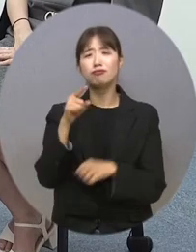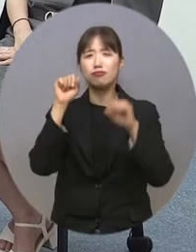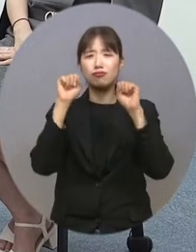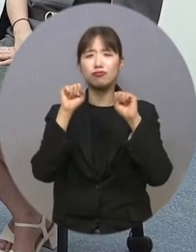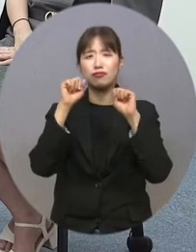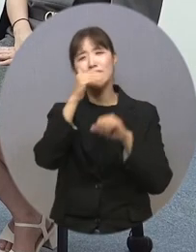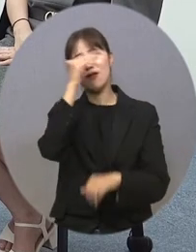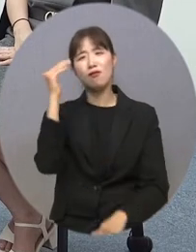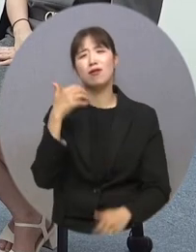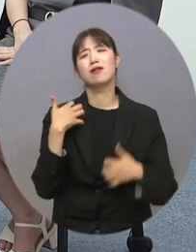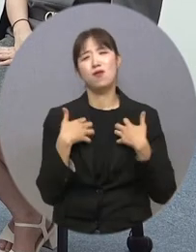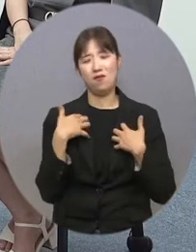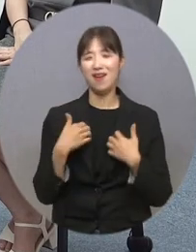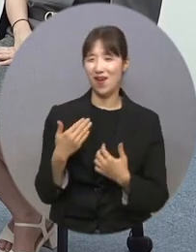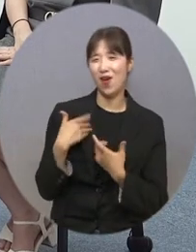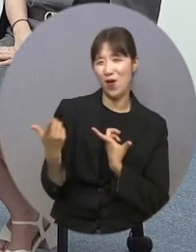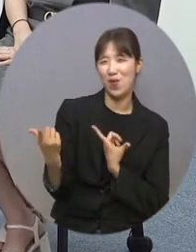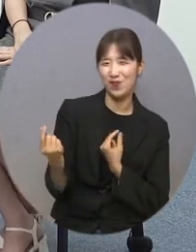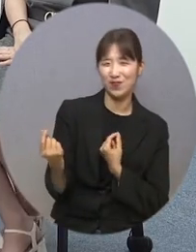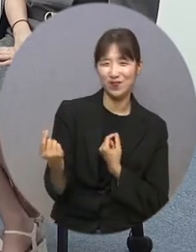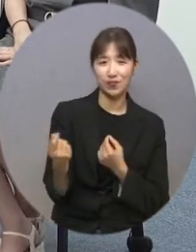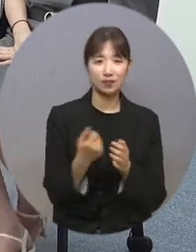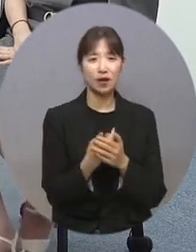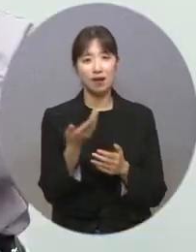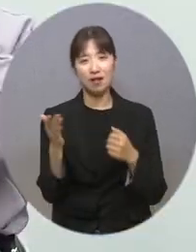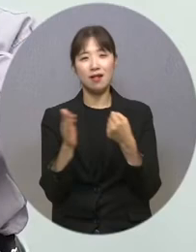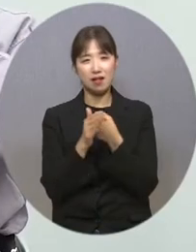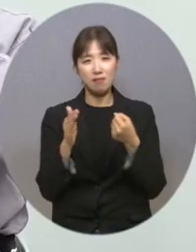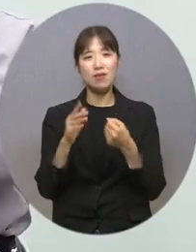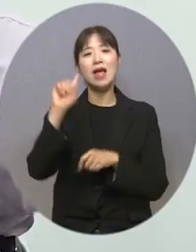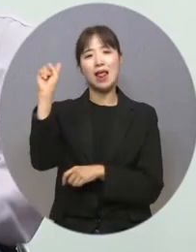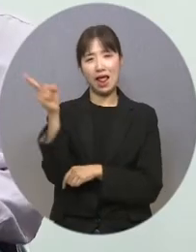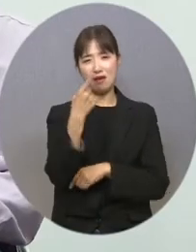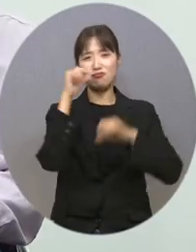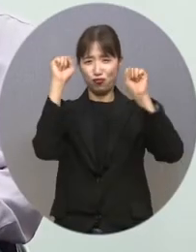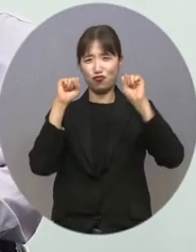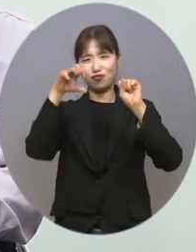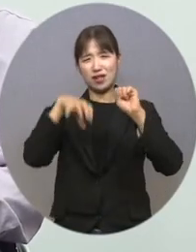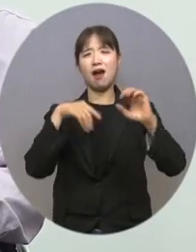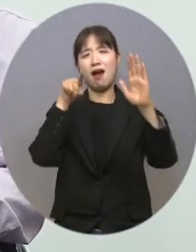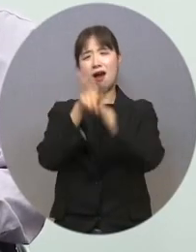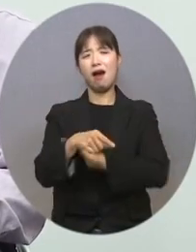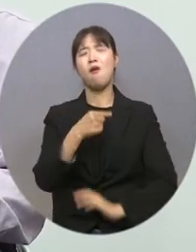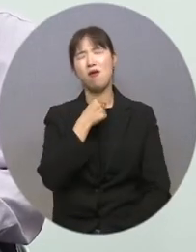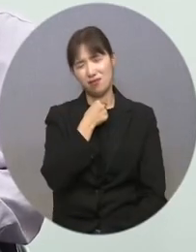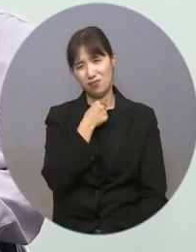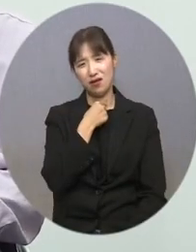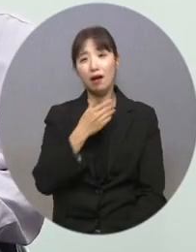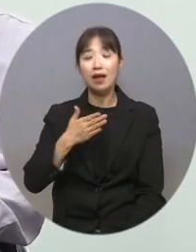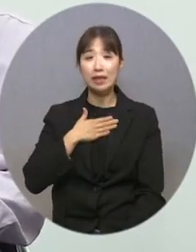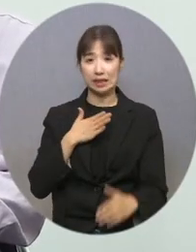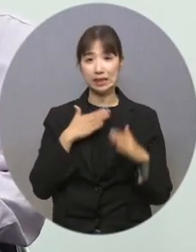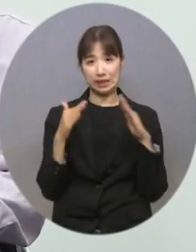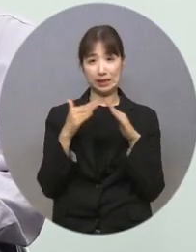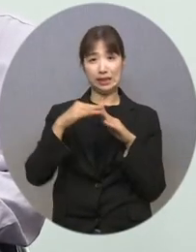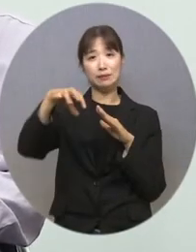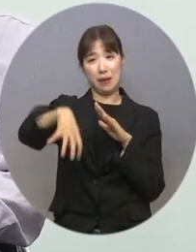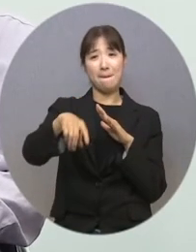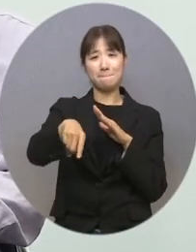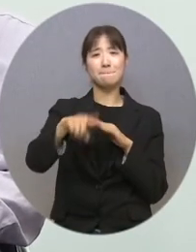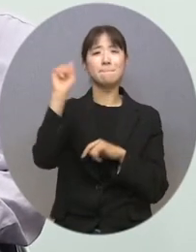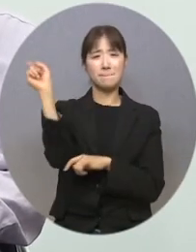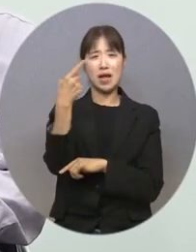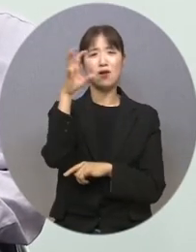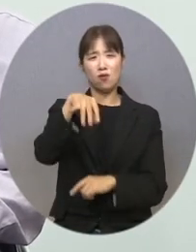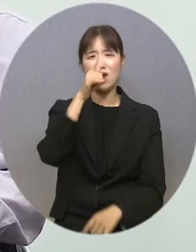좋아하거든요 저도 좋아합니다 그래서 약을 경기장의 가드가 좋아하는데 있네 사실은 저희 제 앞에 가하고 연기자인 있어요